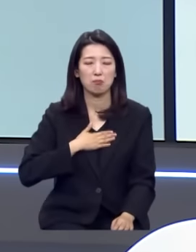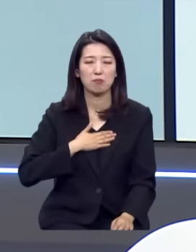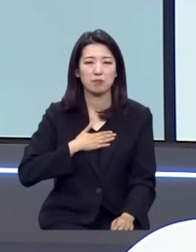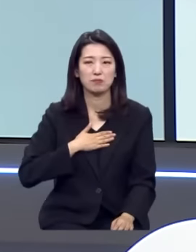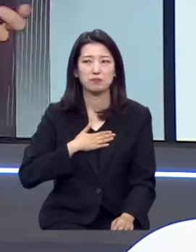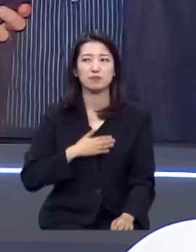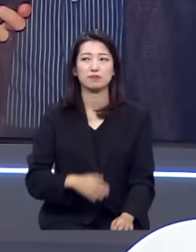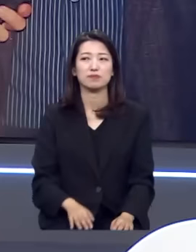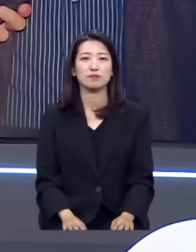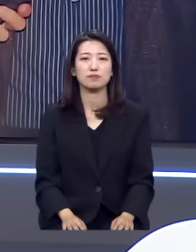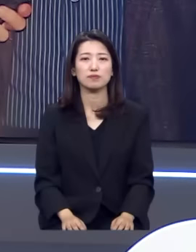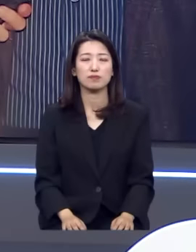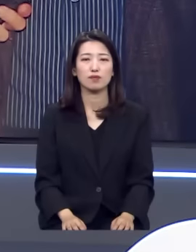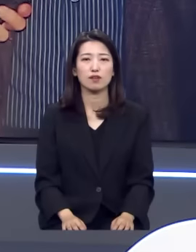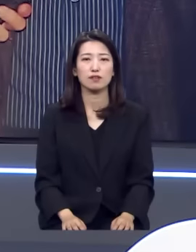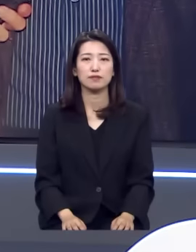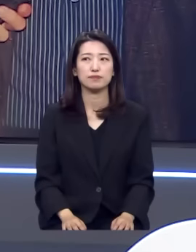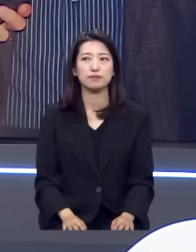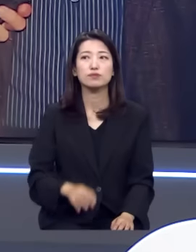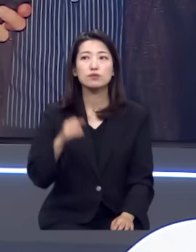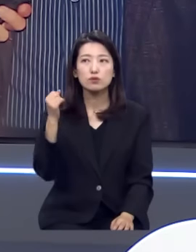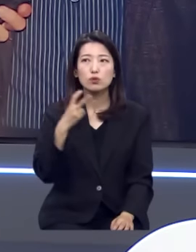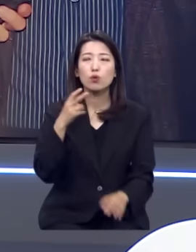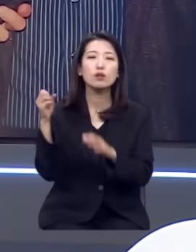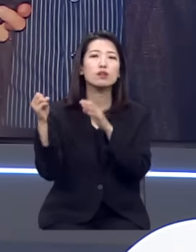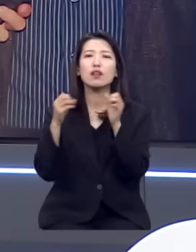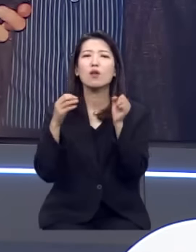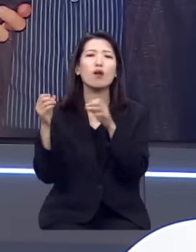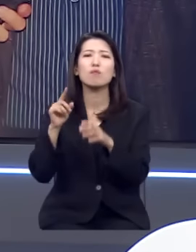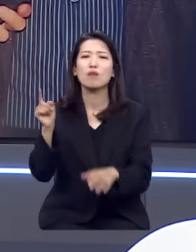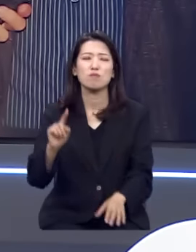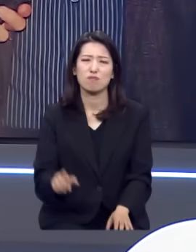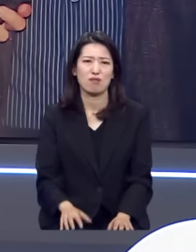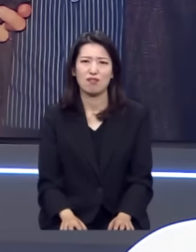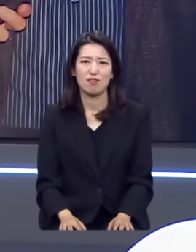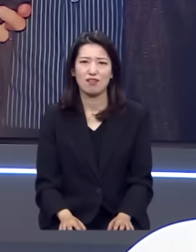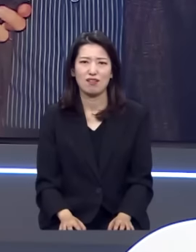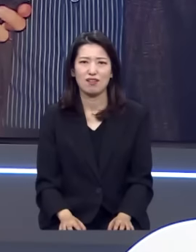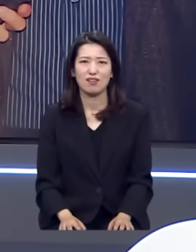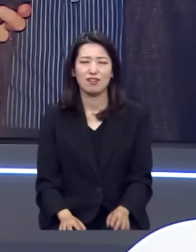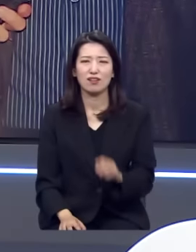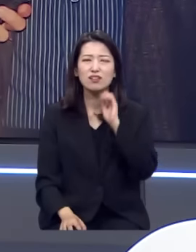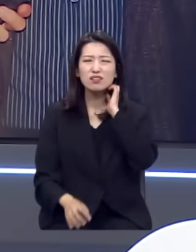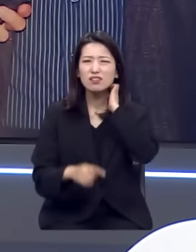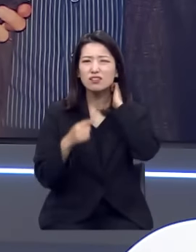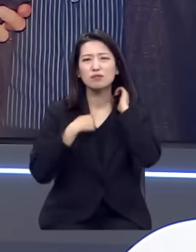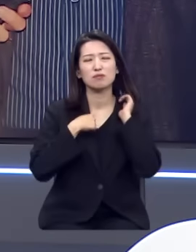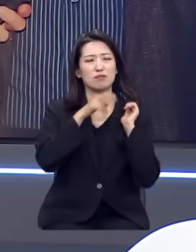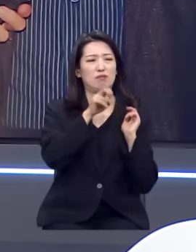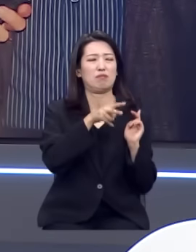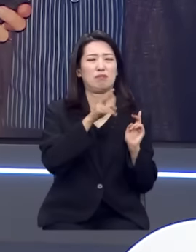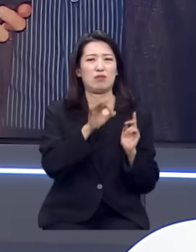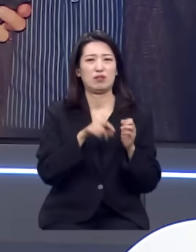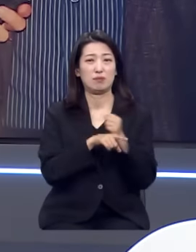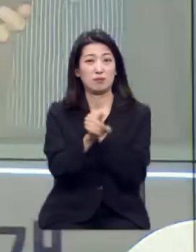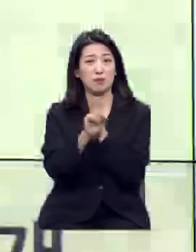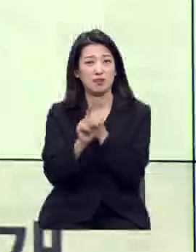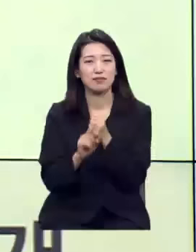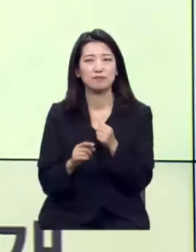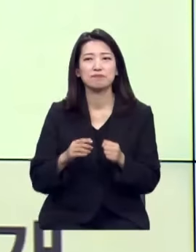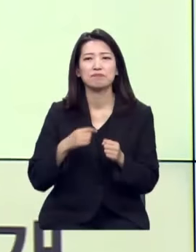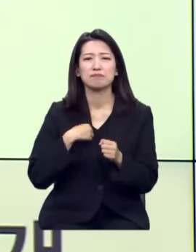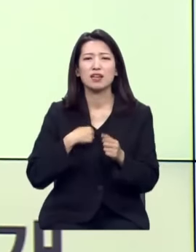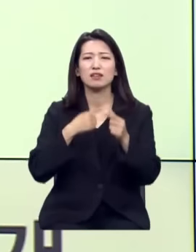나눴다고 합니다 무슨 대화냐 아까 잠깐 얘기가 나왔죠 파도를 얘기를 했다라는 거예요 명태 씨가 얘기를 하기를 첫 번째